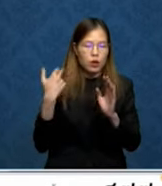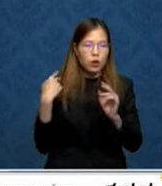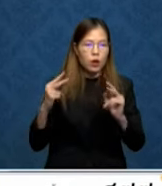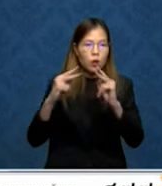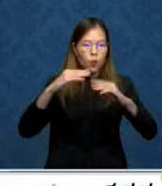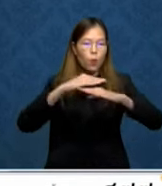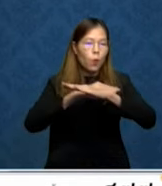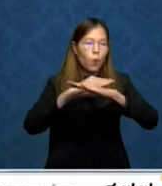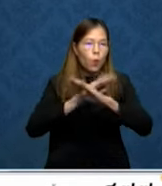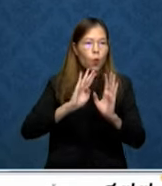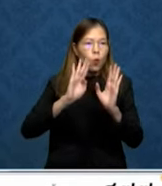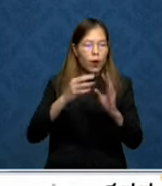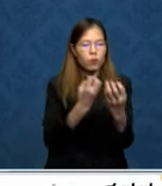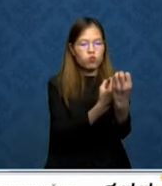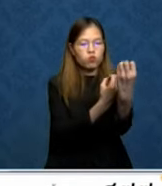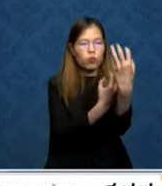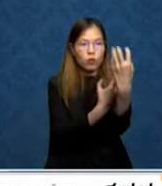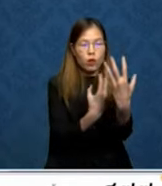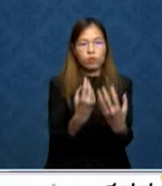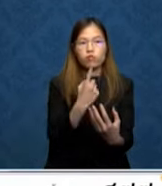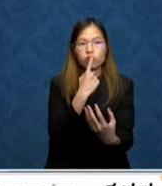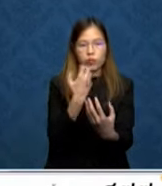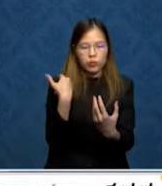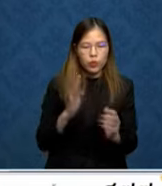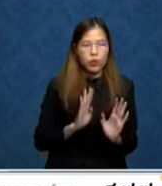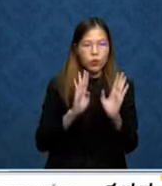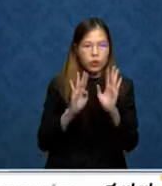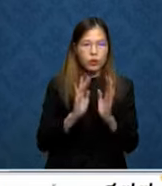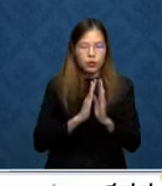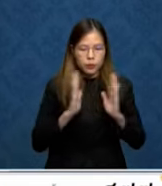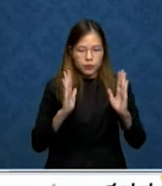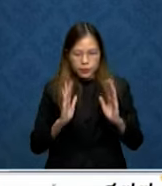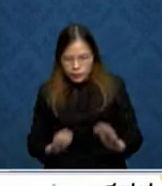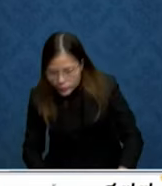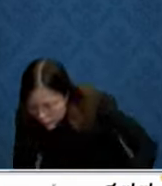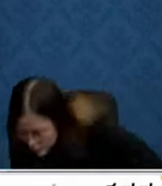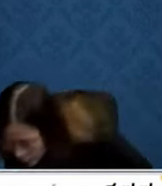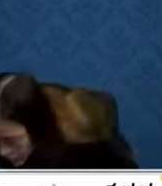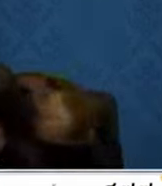าไฟสัญญาณจราจรช่วงแยกตลาดวังไทรภูนด้วยครับขอบคุณครับ